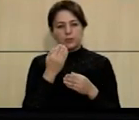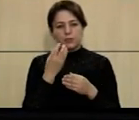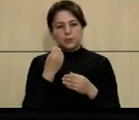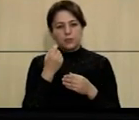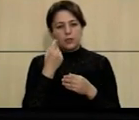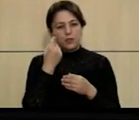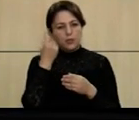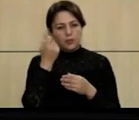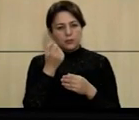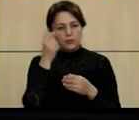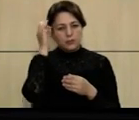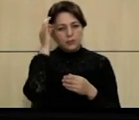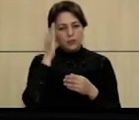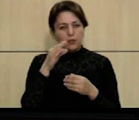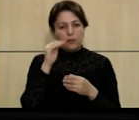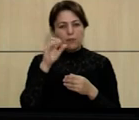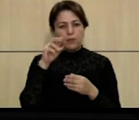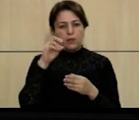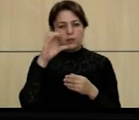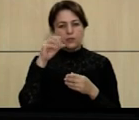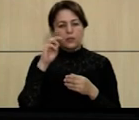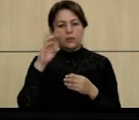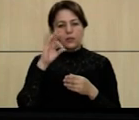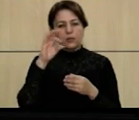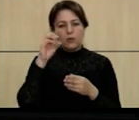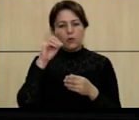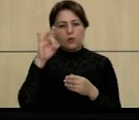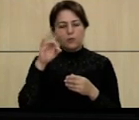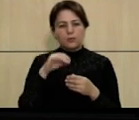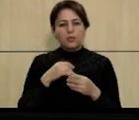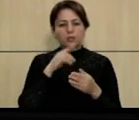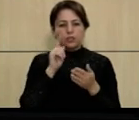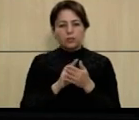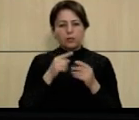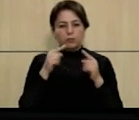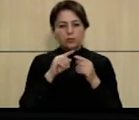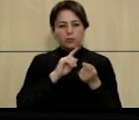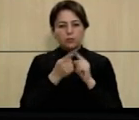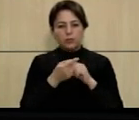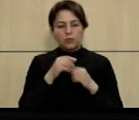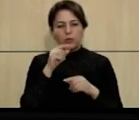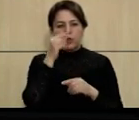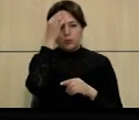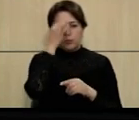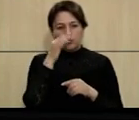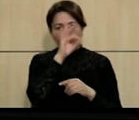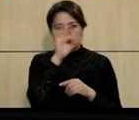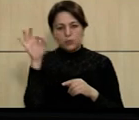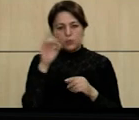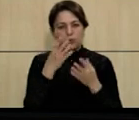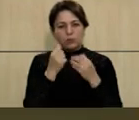bitta eslatma. Falis teoremasi shartida burchak o'rniga to'g'ri chiziqlarni ham olishimiz